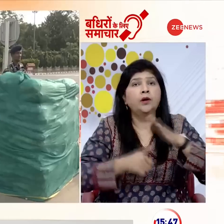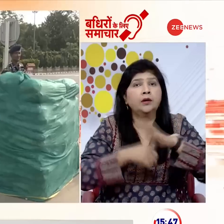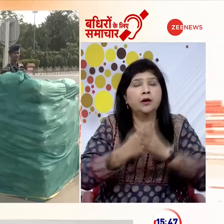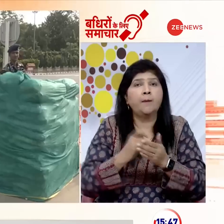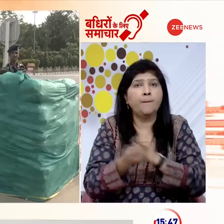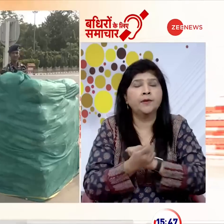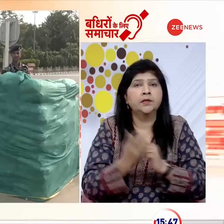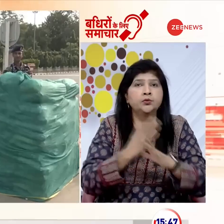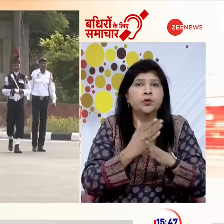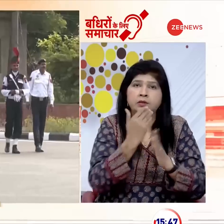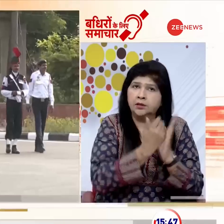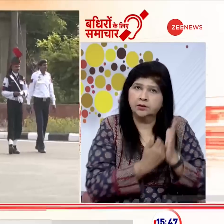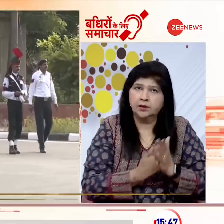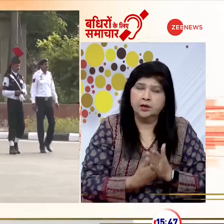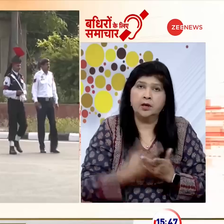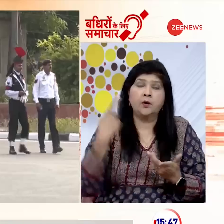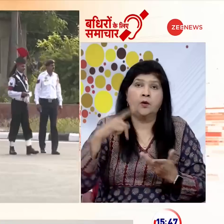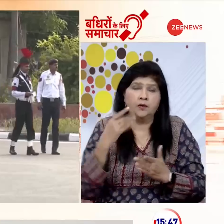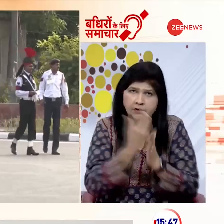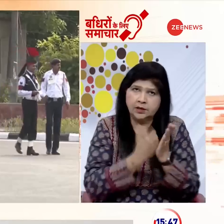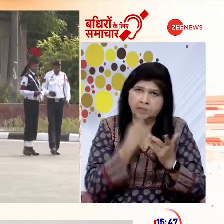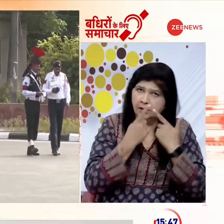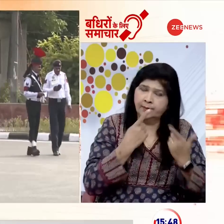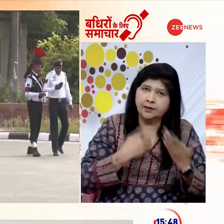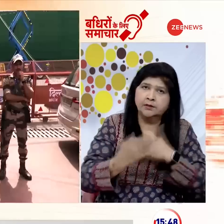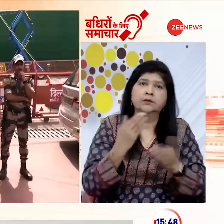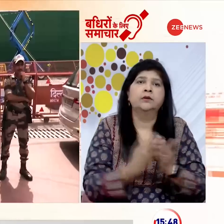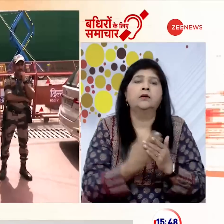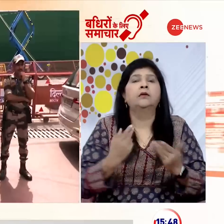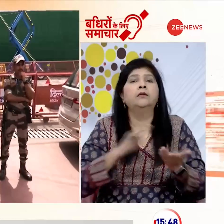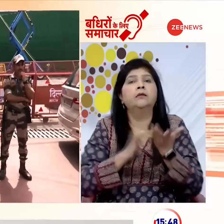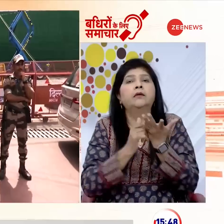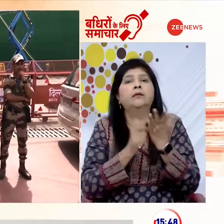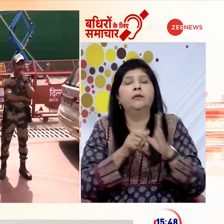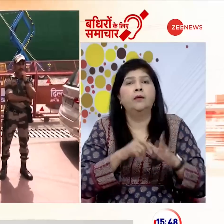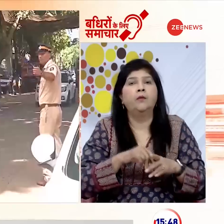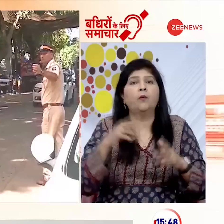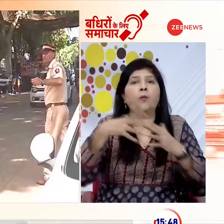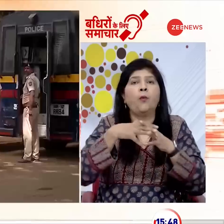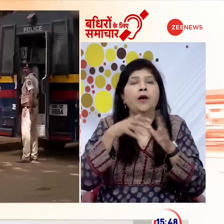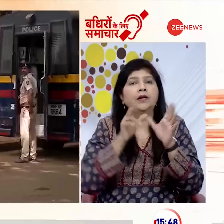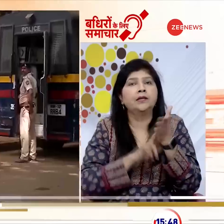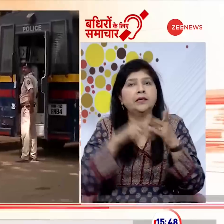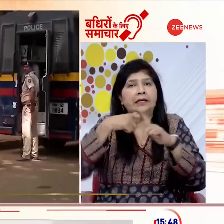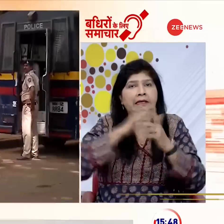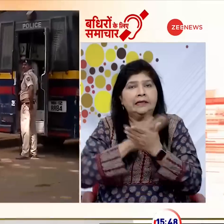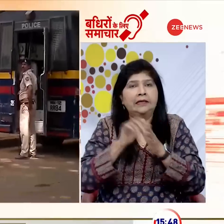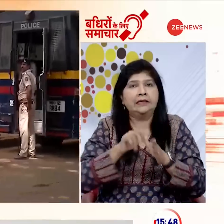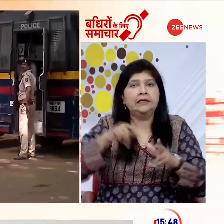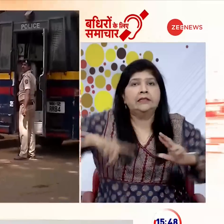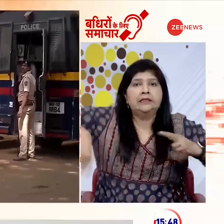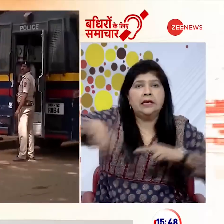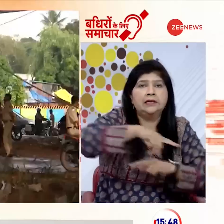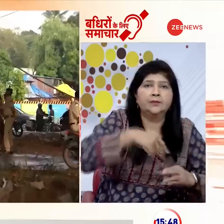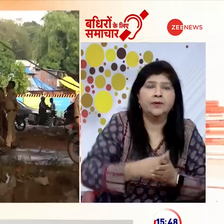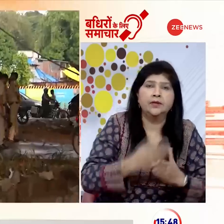लेकर सुरक्षा इंतजाम और पुख्ता किए जा रहे हैं। मुंबई में वानखेड़े स्टेडियम के